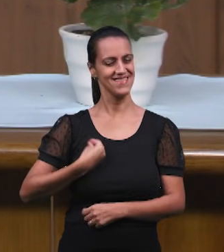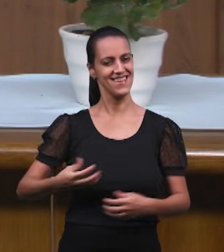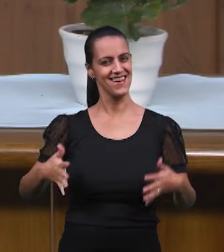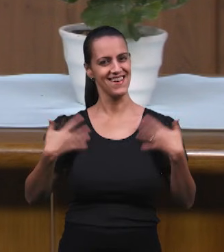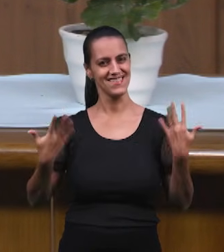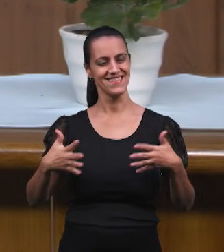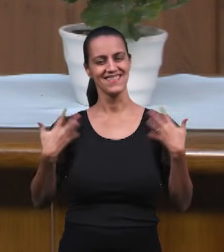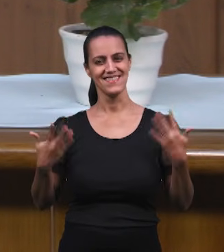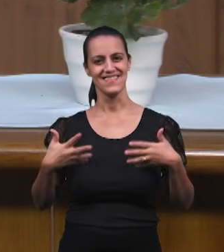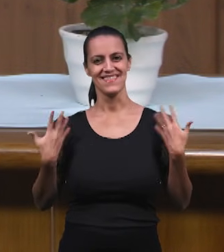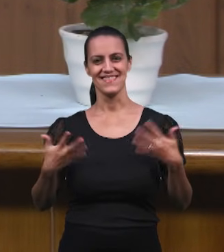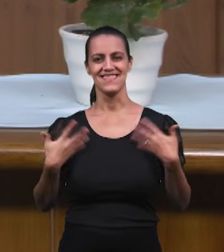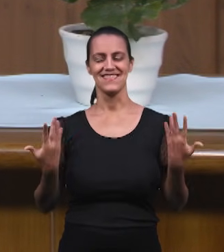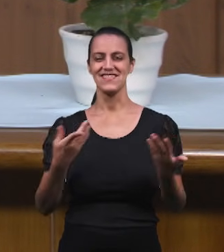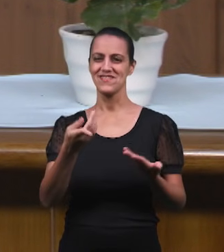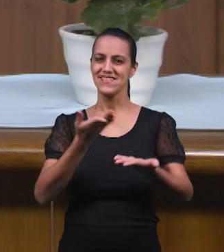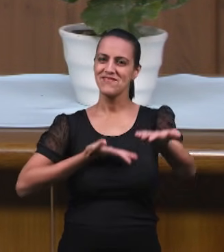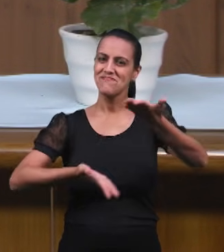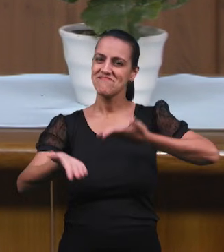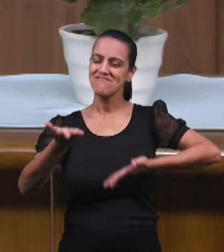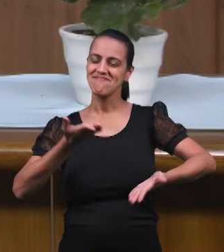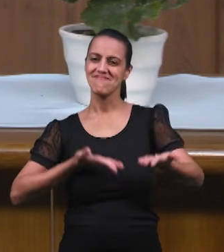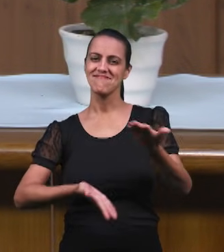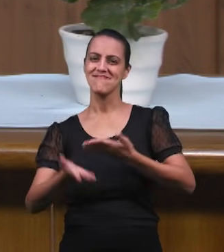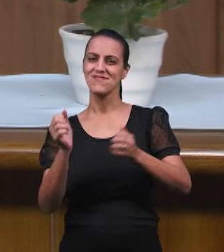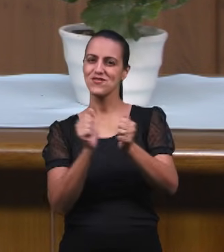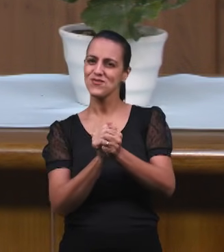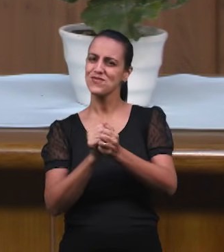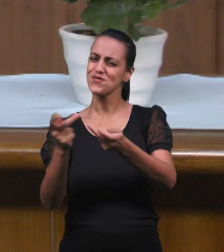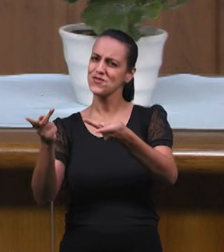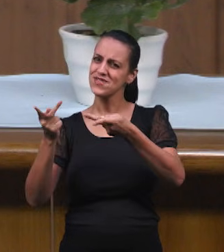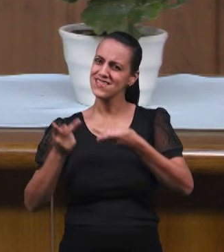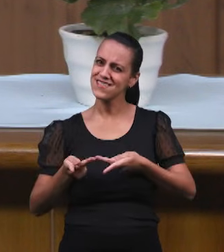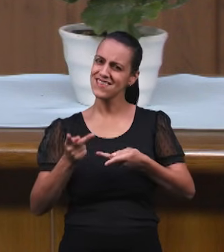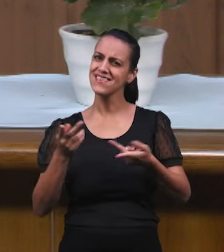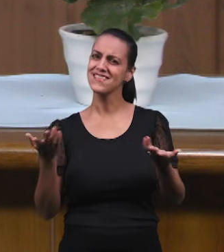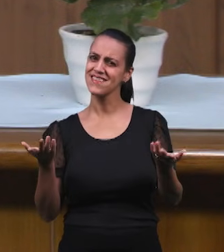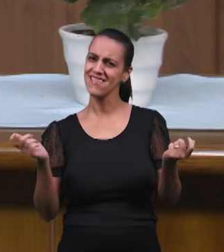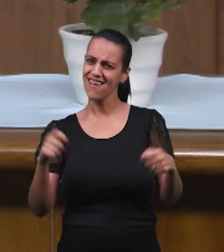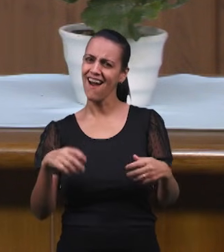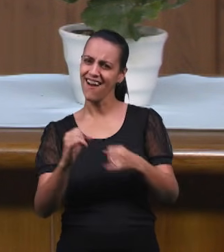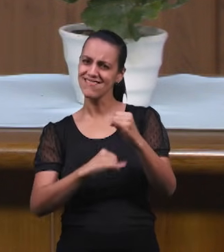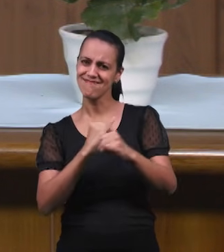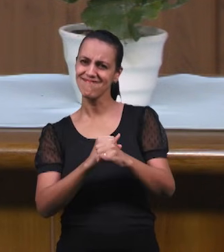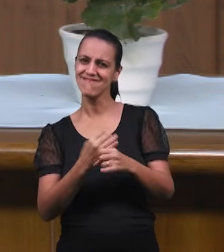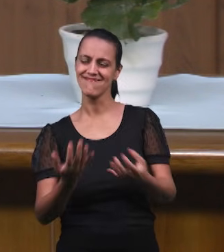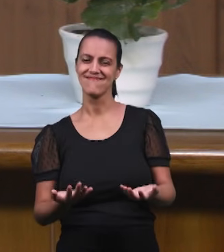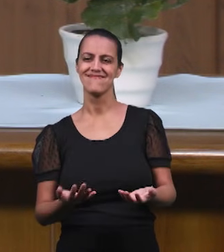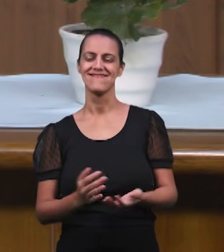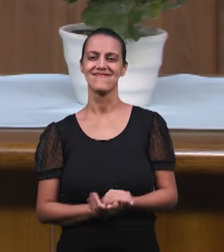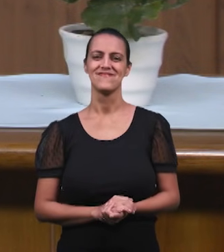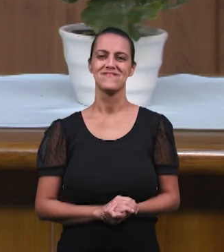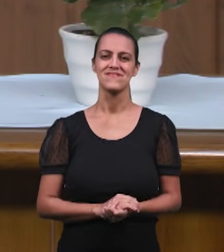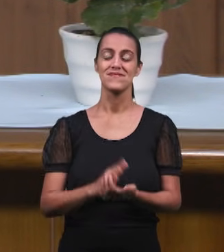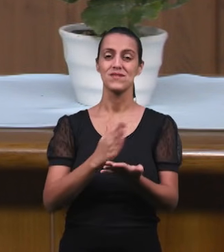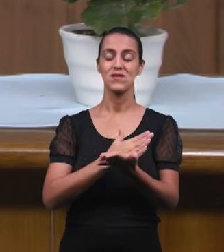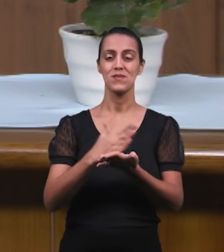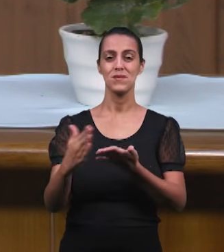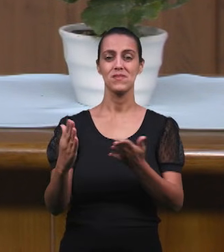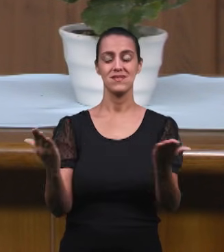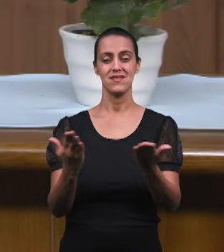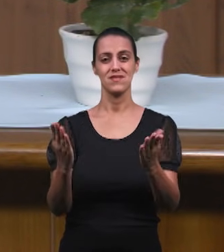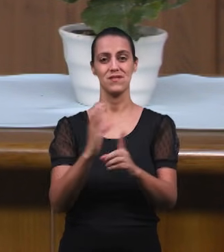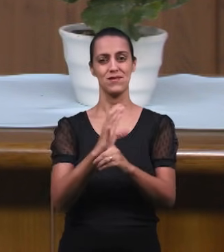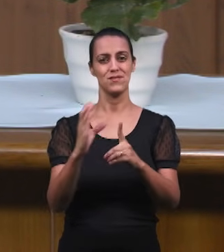joie d'avoir votre participation, votre visite virtuelle. Et nous allons commencer ce culte, mais nous allons le